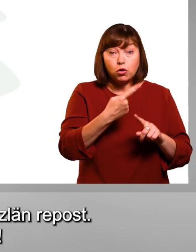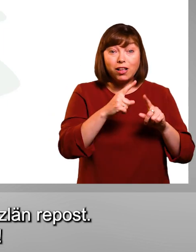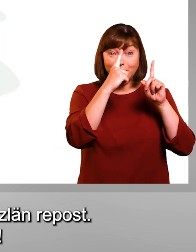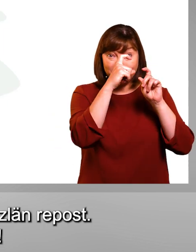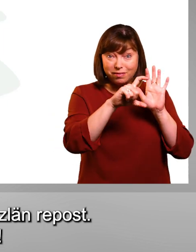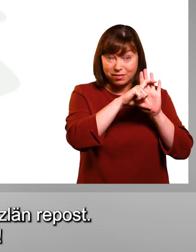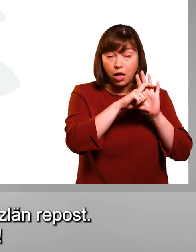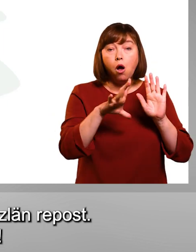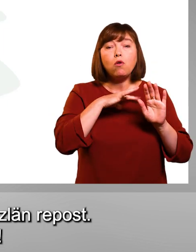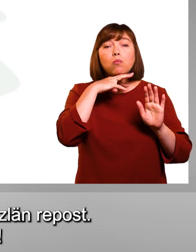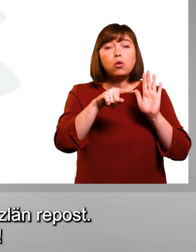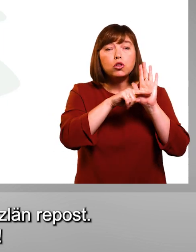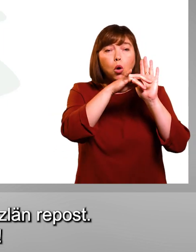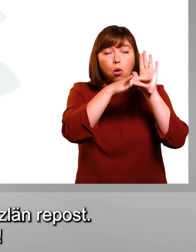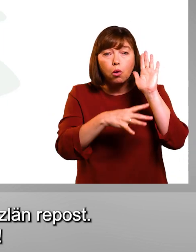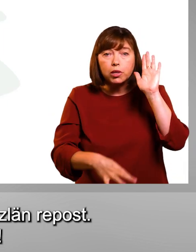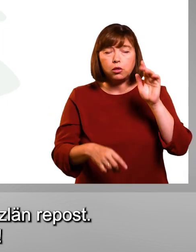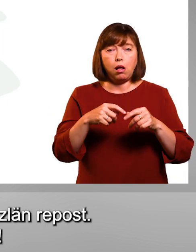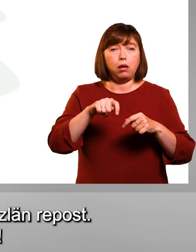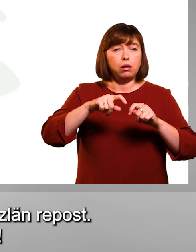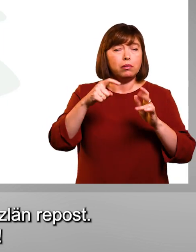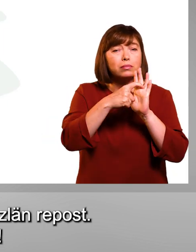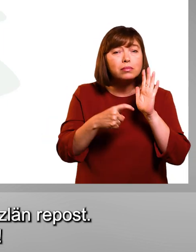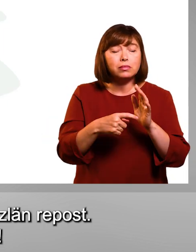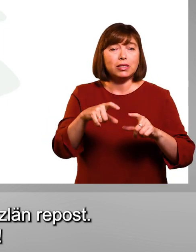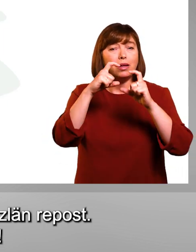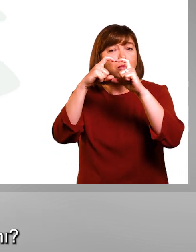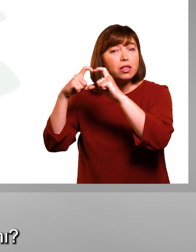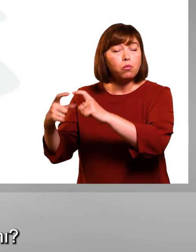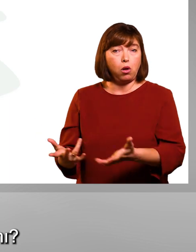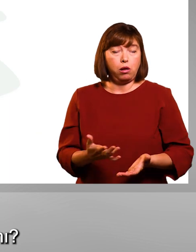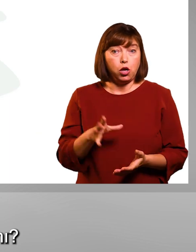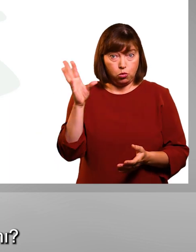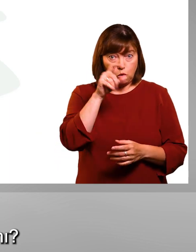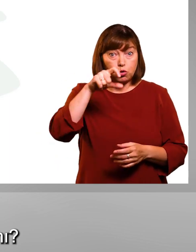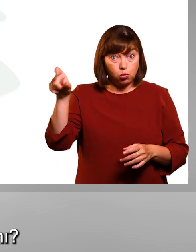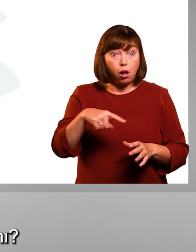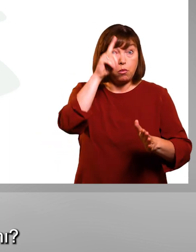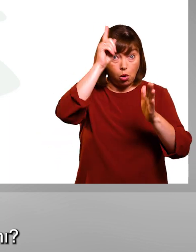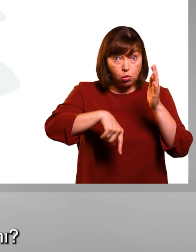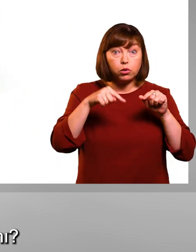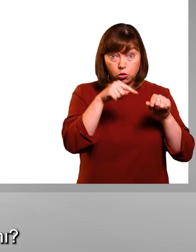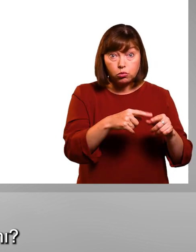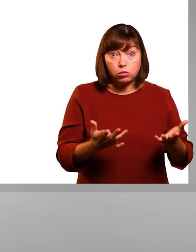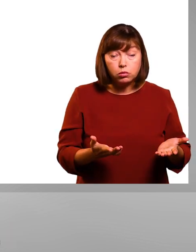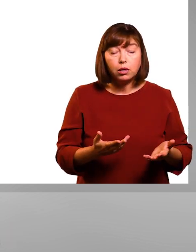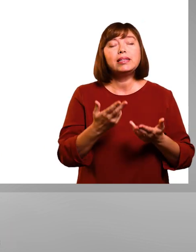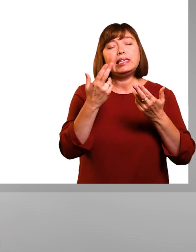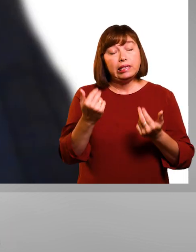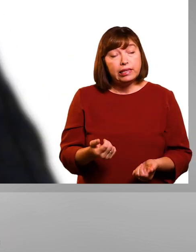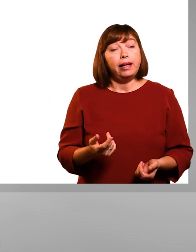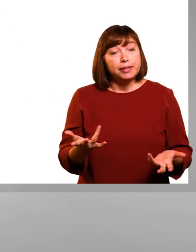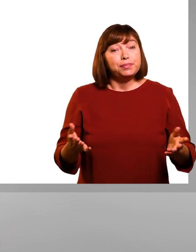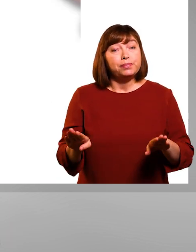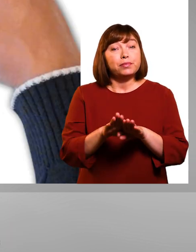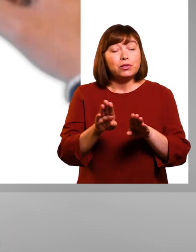acea postare avea sute de comentarii, sute de distribuiri, de inimioare nici nu mai zic. Ce, toți oamenii aceia s-au lăsat manipulați? Da, se pare